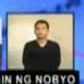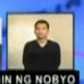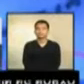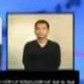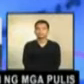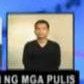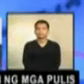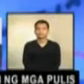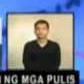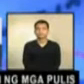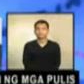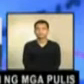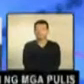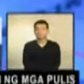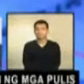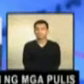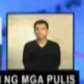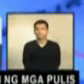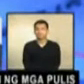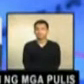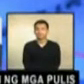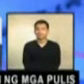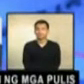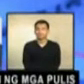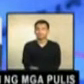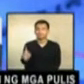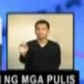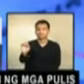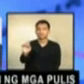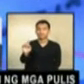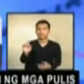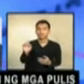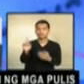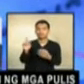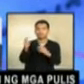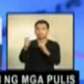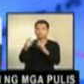po, sa Norsagaray. Opo. At yung pong suspect,